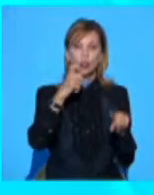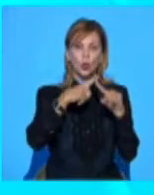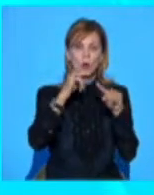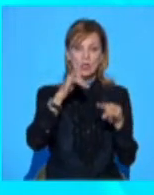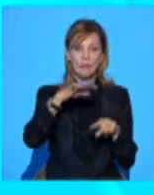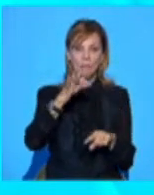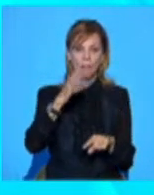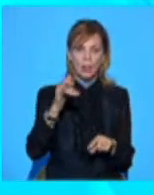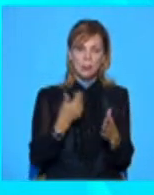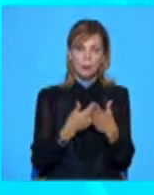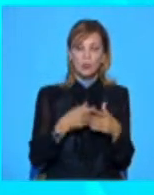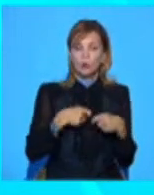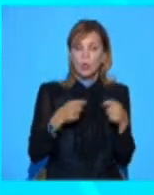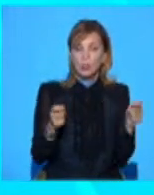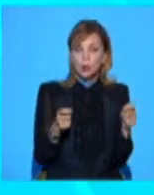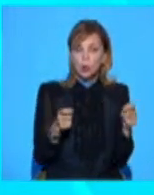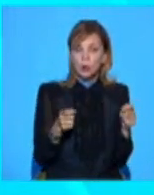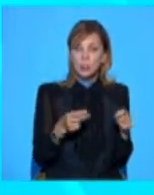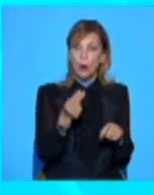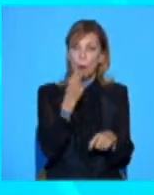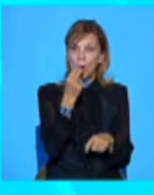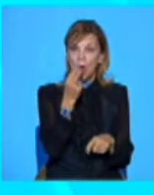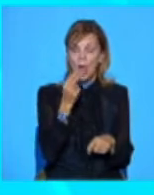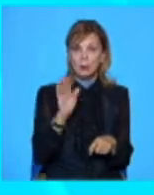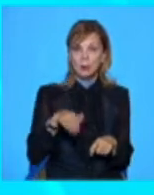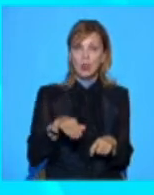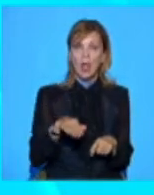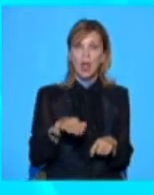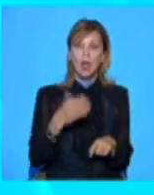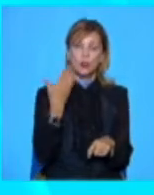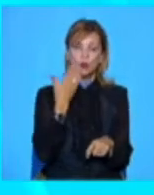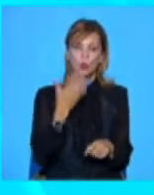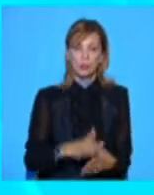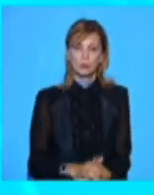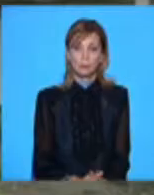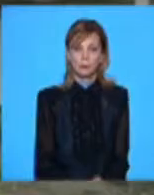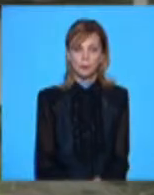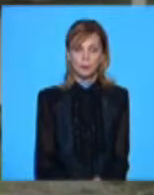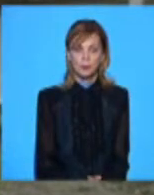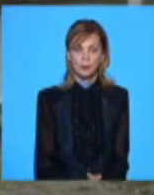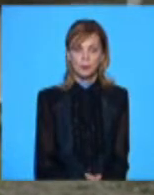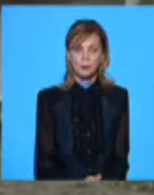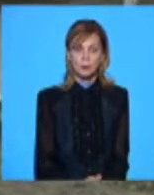alimentară pentru că toți pacienții au servit masa la cantina colegiului.